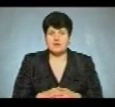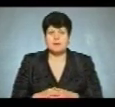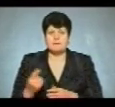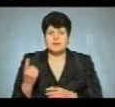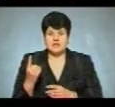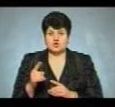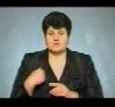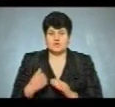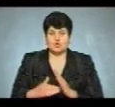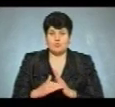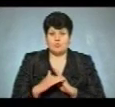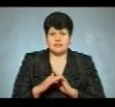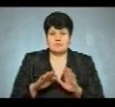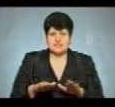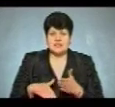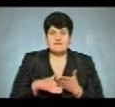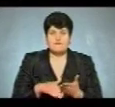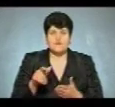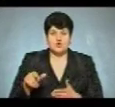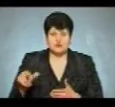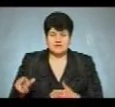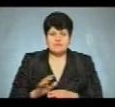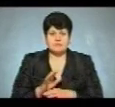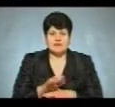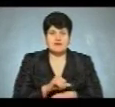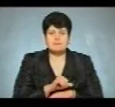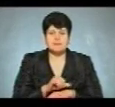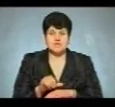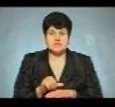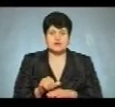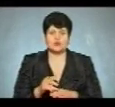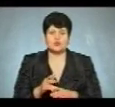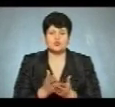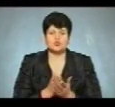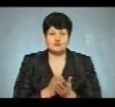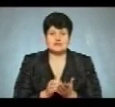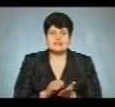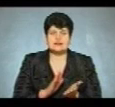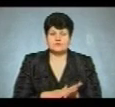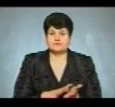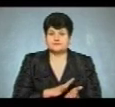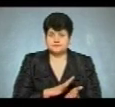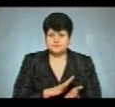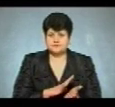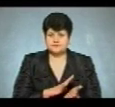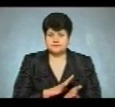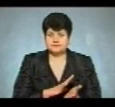мені допомогли місцеві волонтери, направили в міграційну службу, де я зареєструвався.